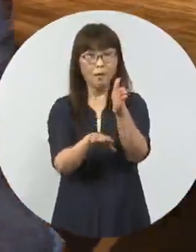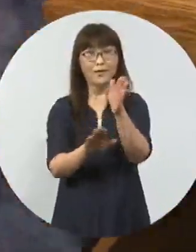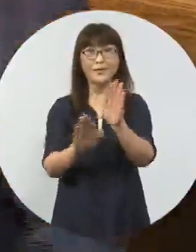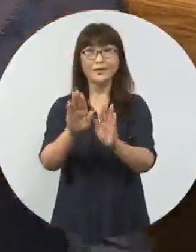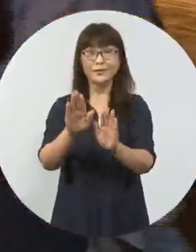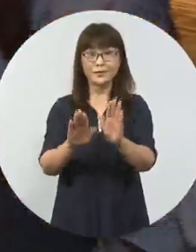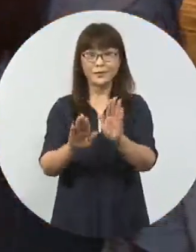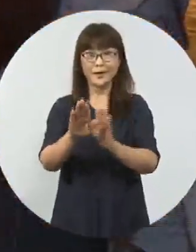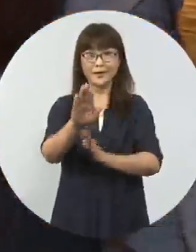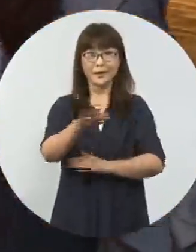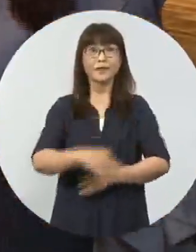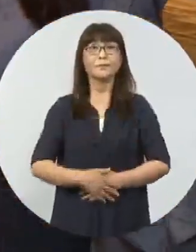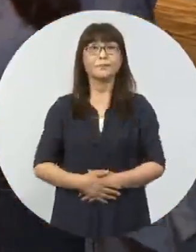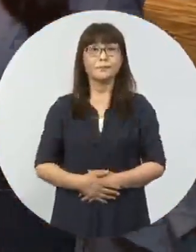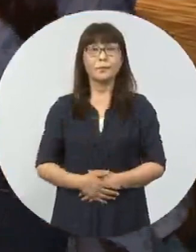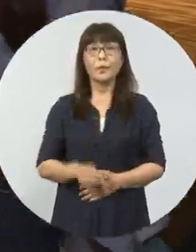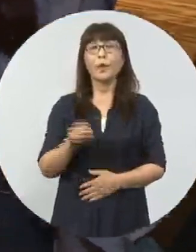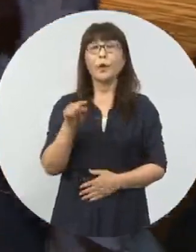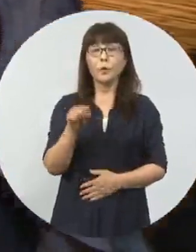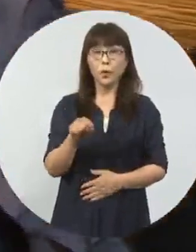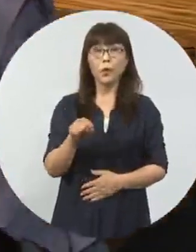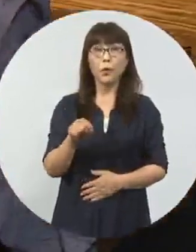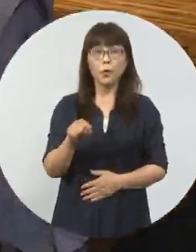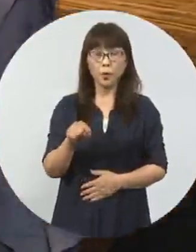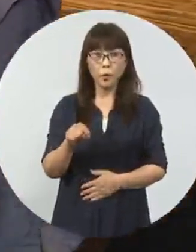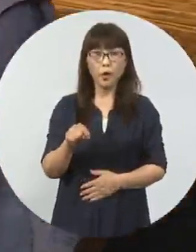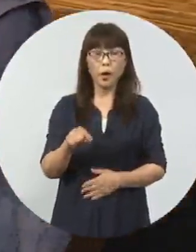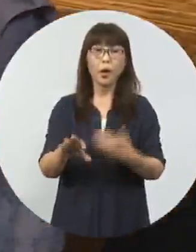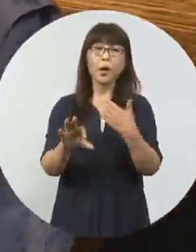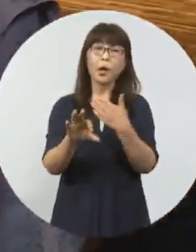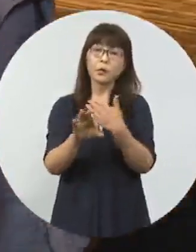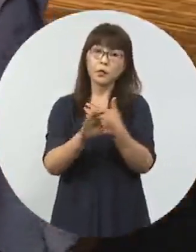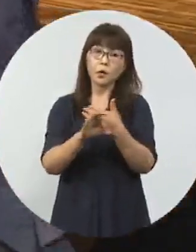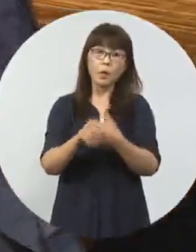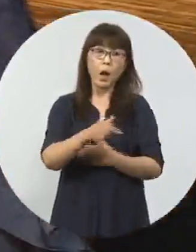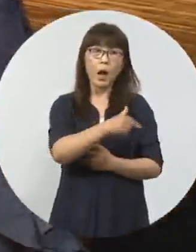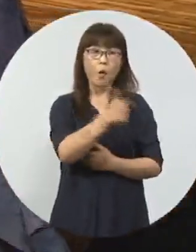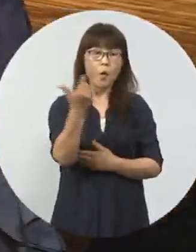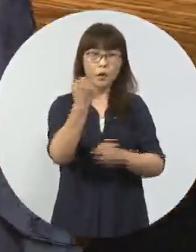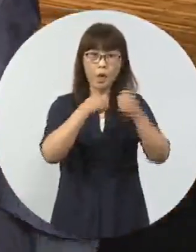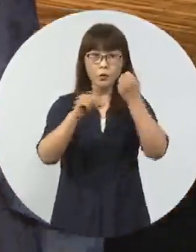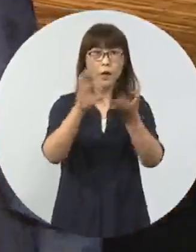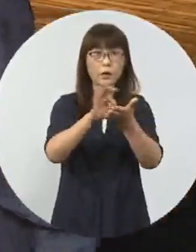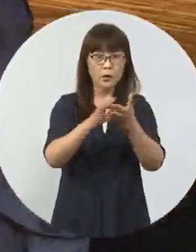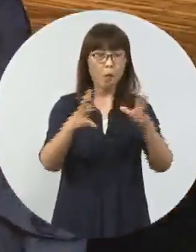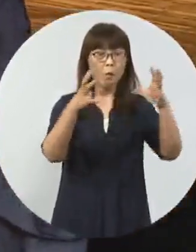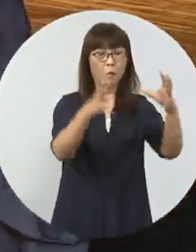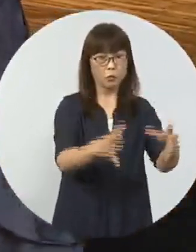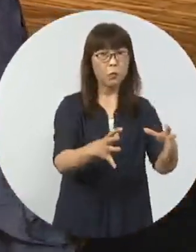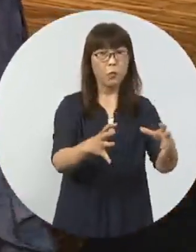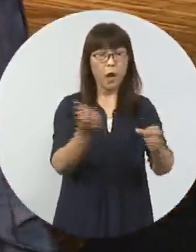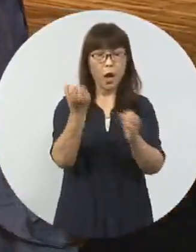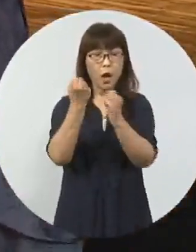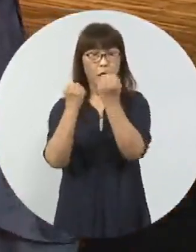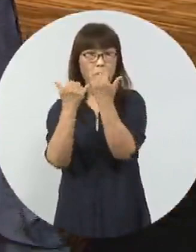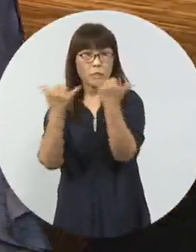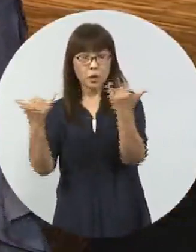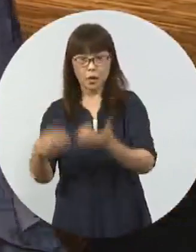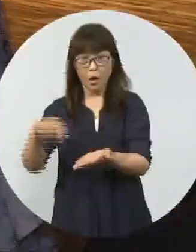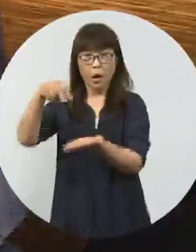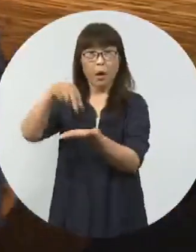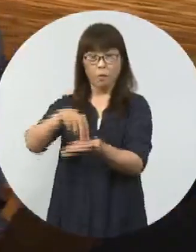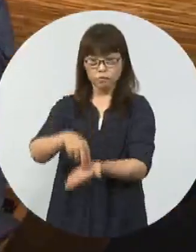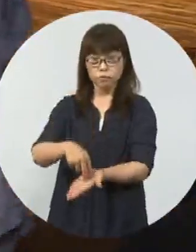ていっています。でこちらはこう大道具を上げたりとか、こう役者さんがこちらに乗って上がってきたりとか、そういう時